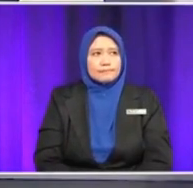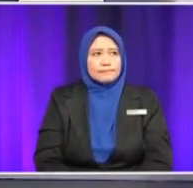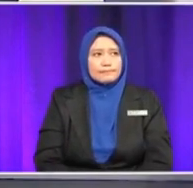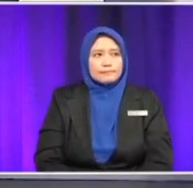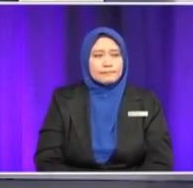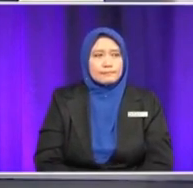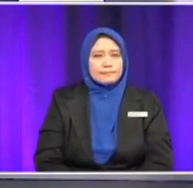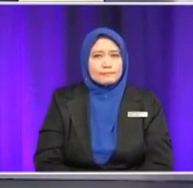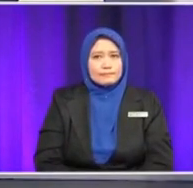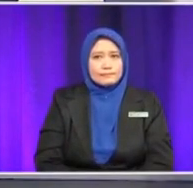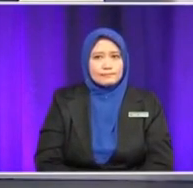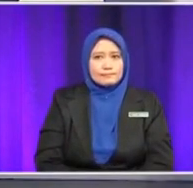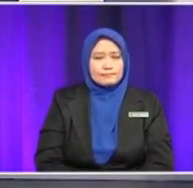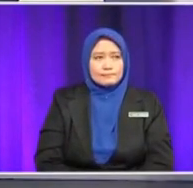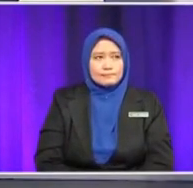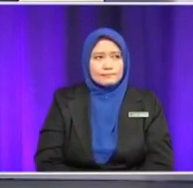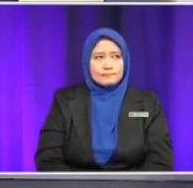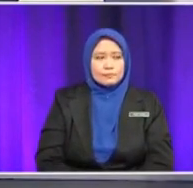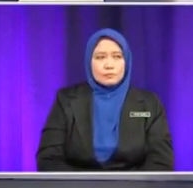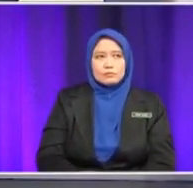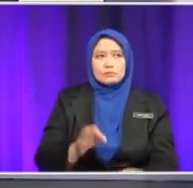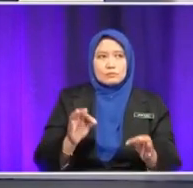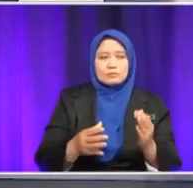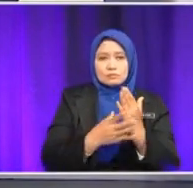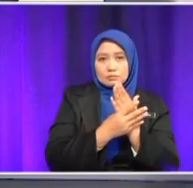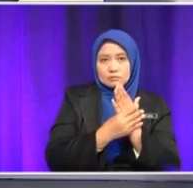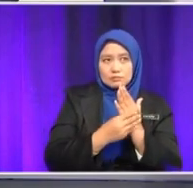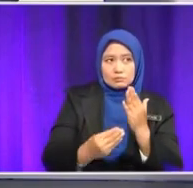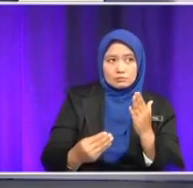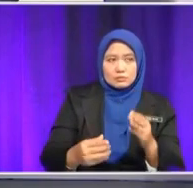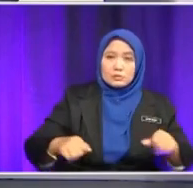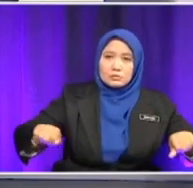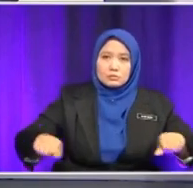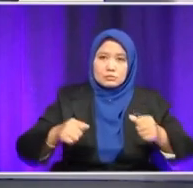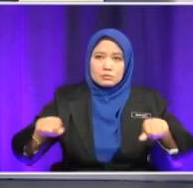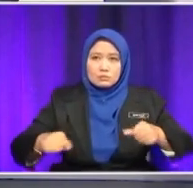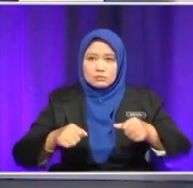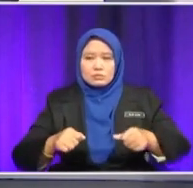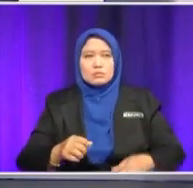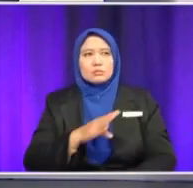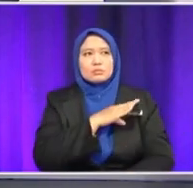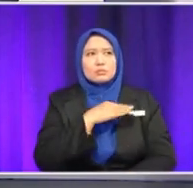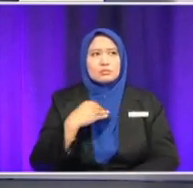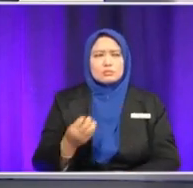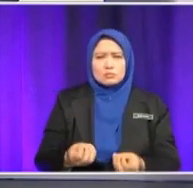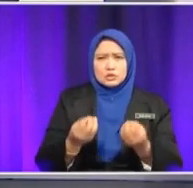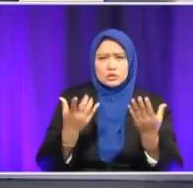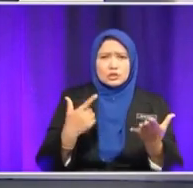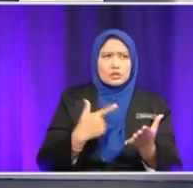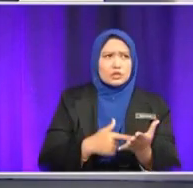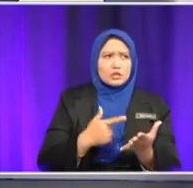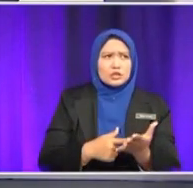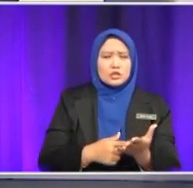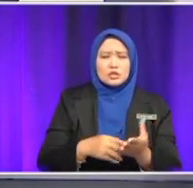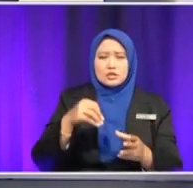dan juga kemahiran lah seperti eee memasak dan sebagainya ya kemaren sangat dilihat dari segi